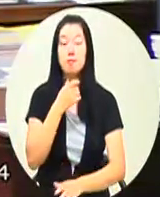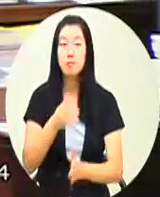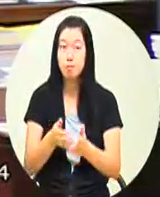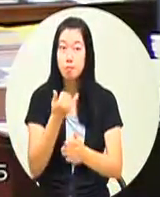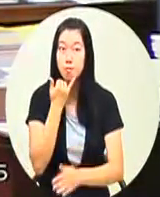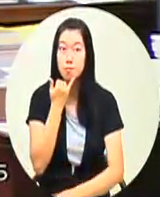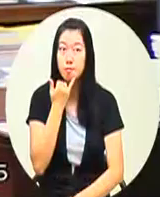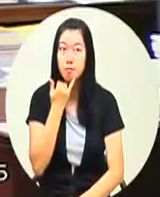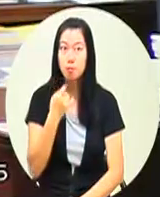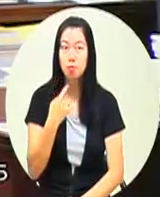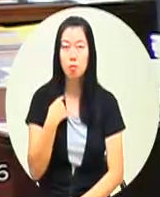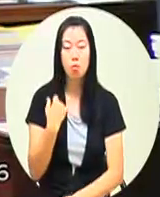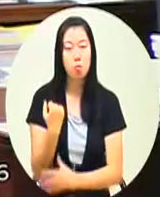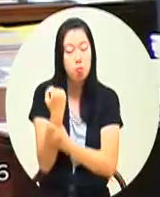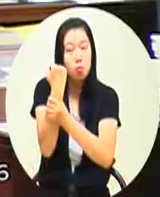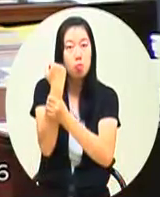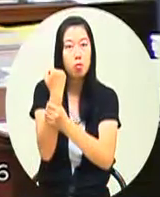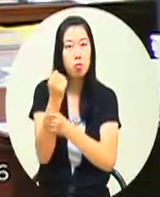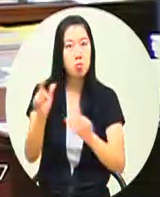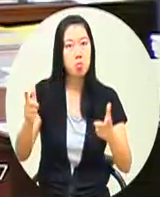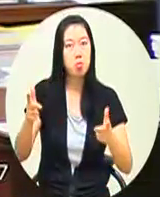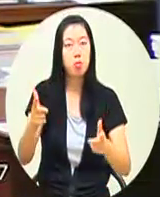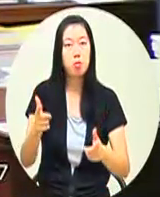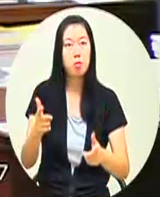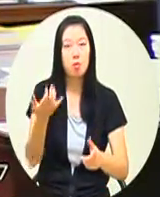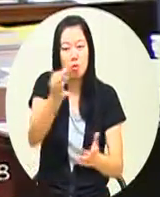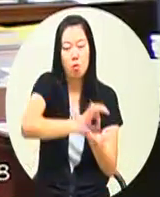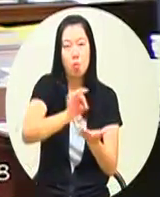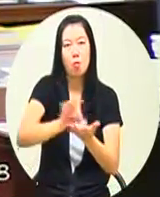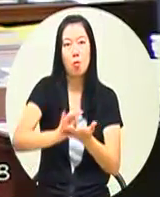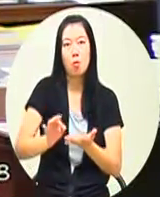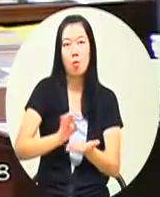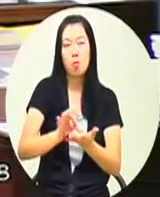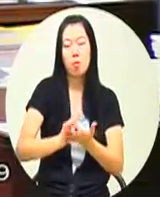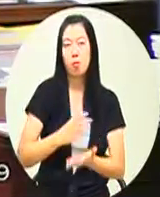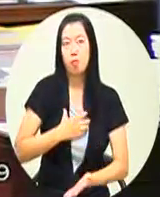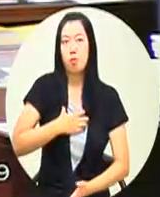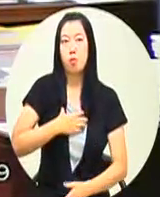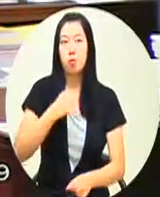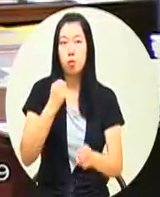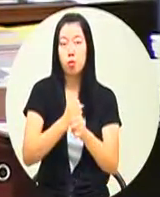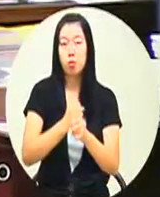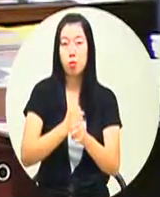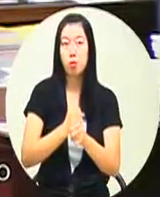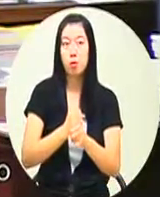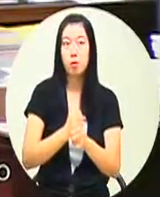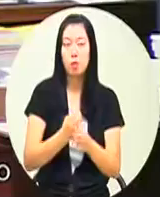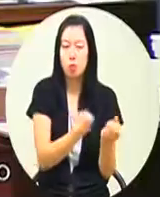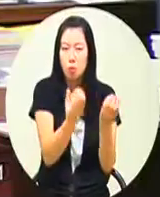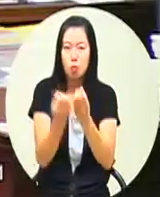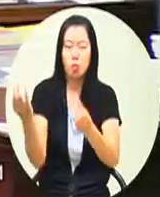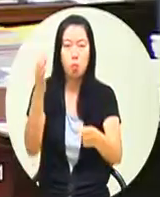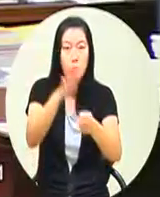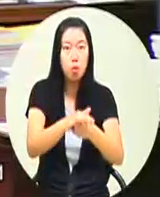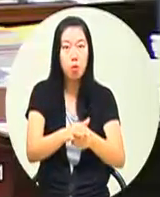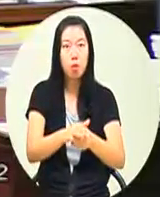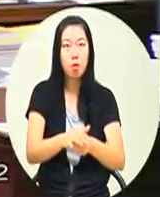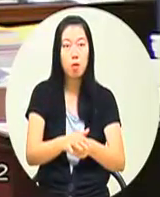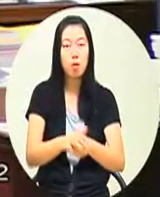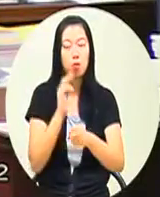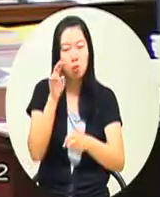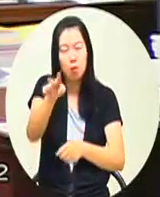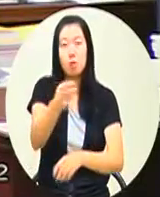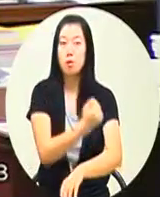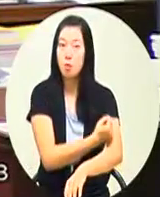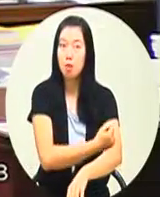不是那么的支持说我们要花那么大的预算去做灾害的补贴，当然这些都是辛苦钱，然后他们也很辛苦，